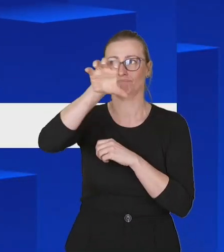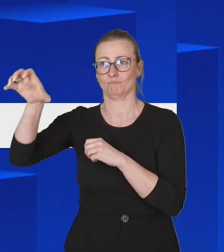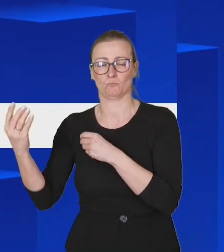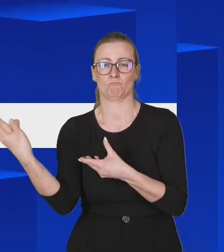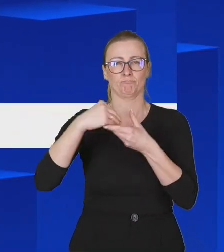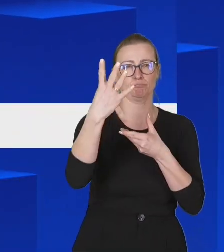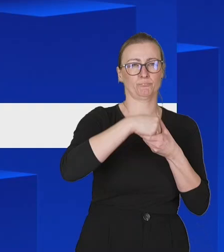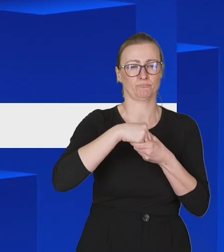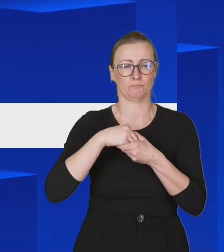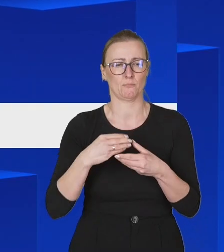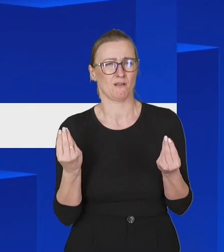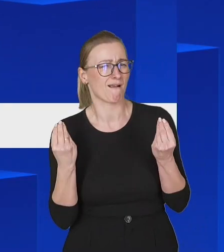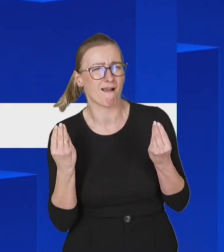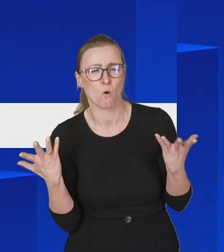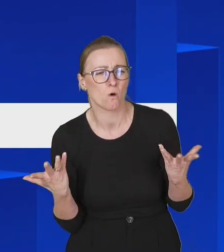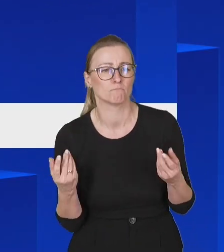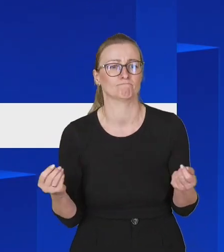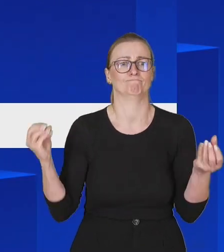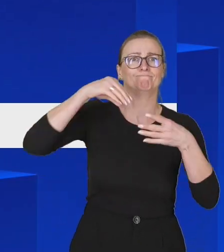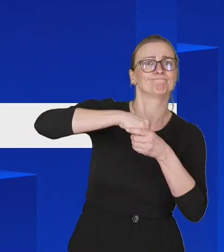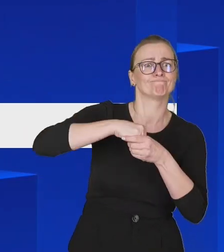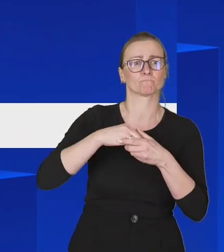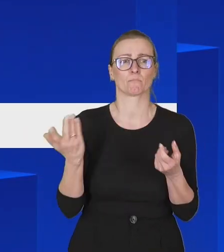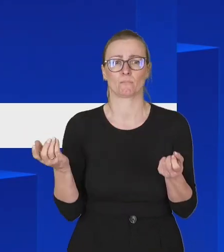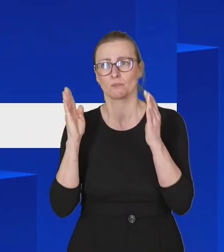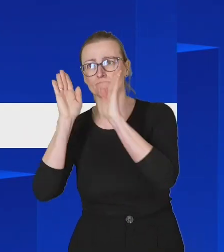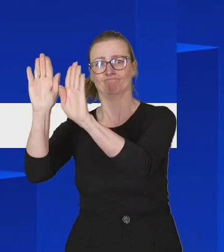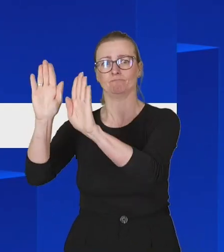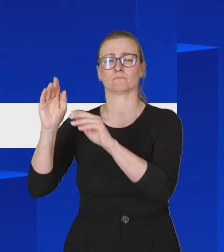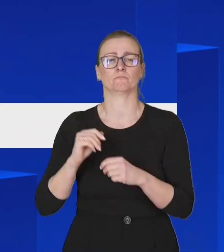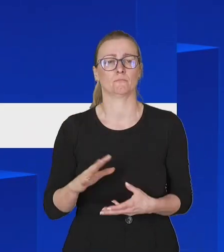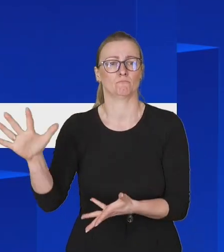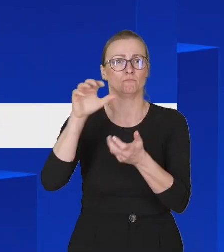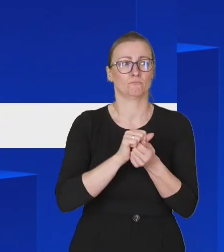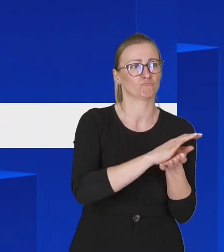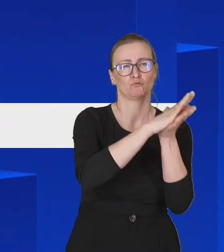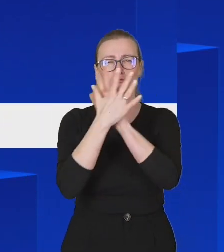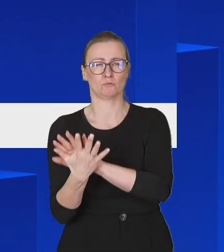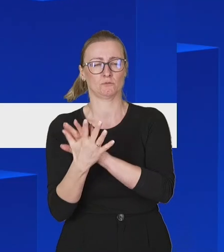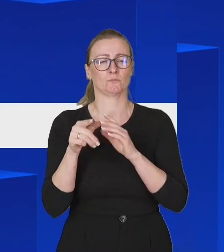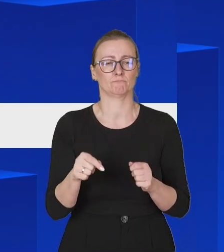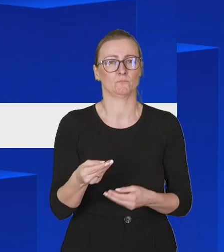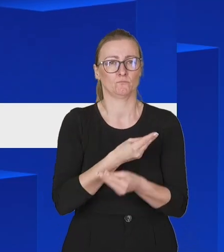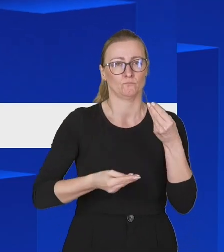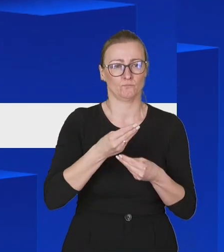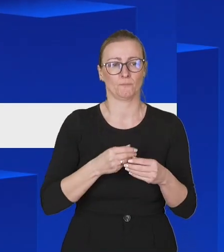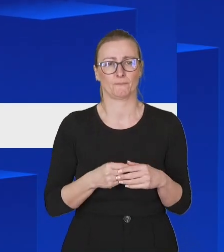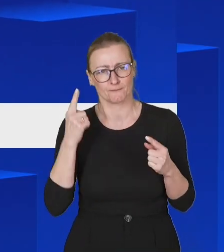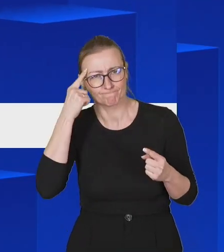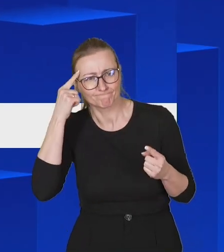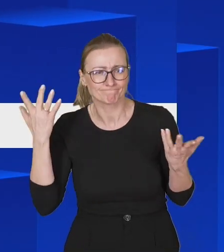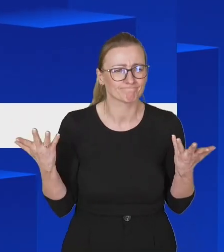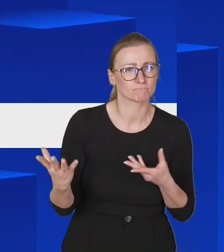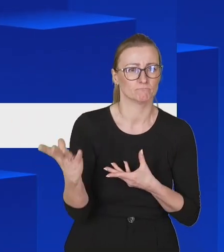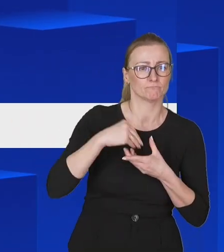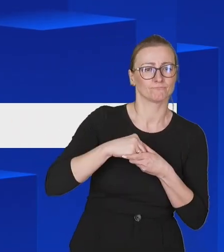wyzwaniom transformacji gospodarczej Unii Europejskiej? Jaką rolę odgrywa w tym polityka spójności? Jakie powinny być jej